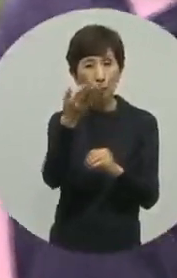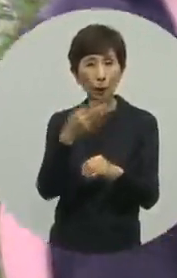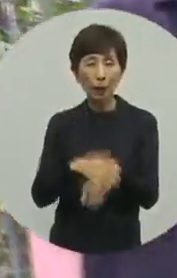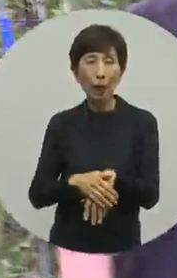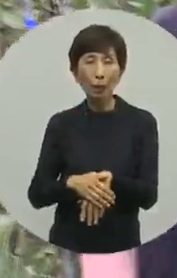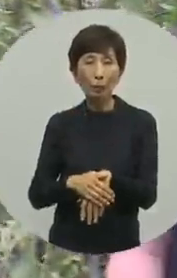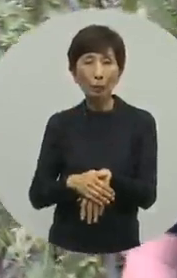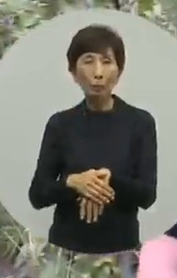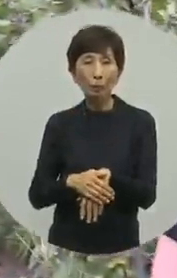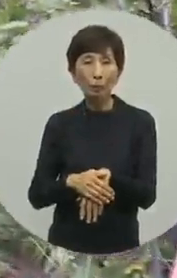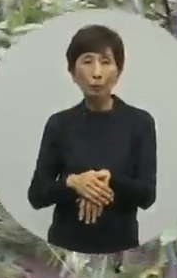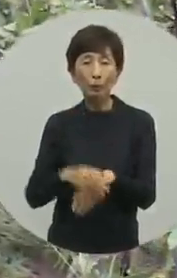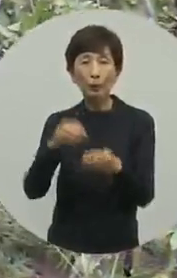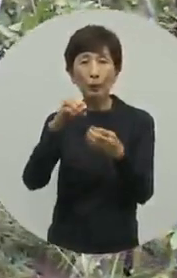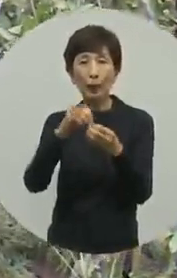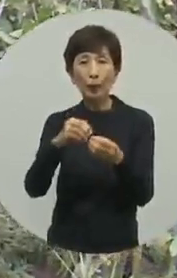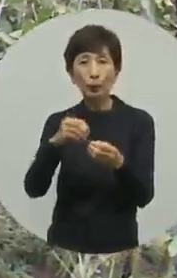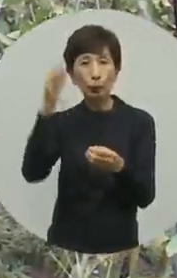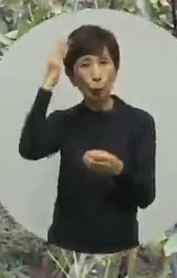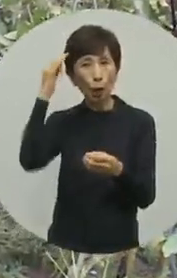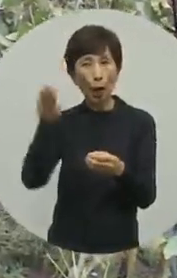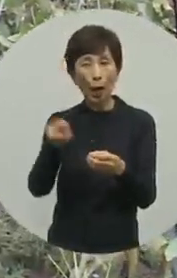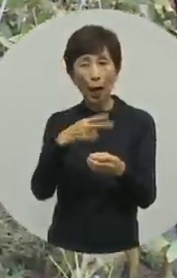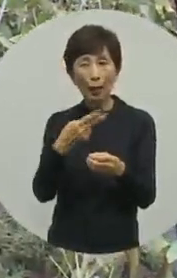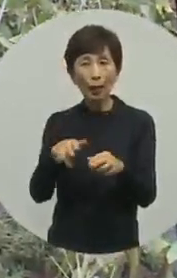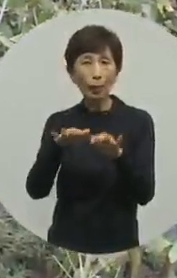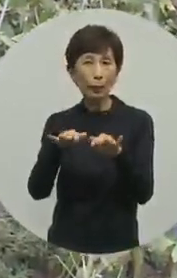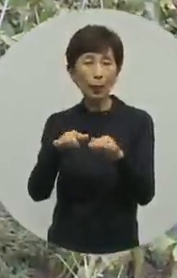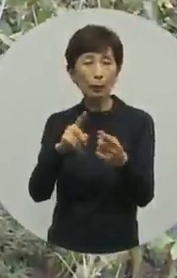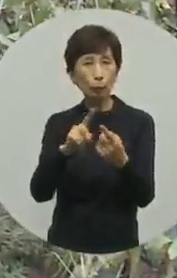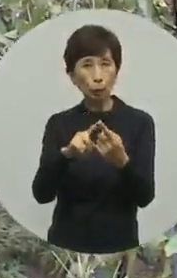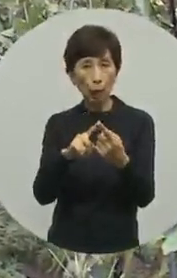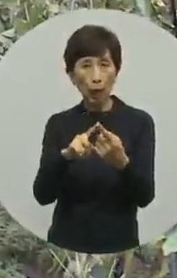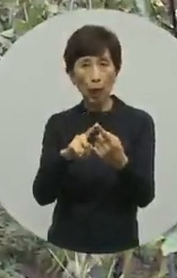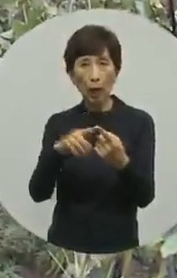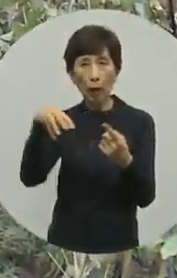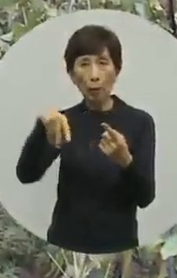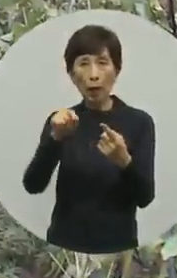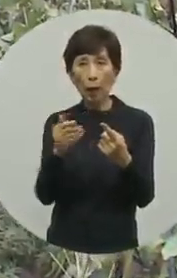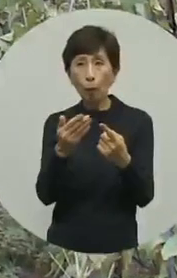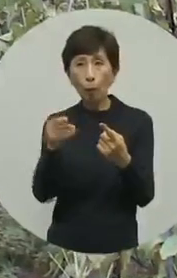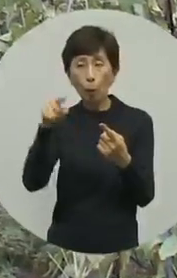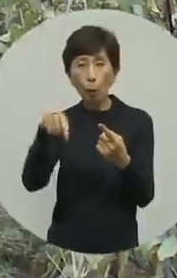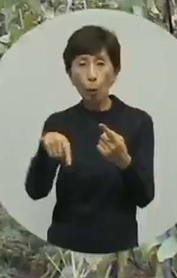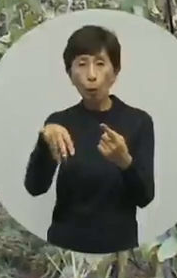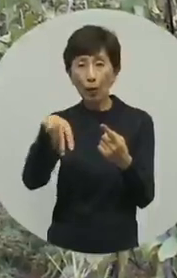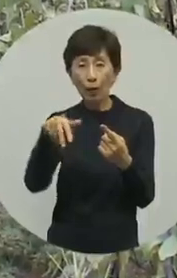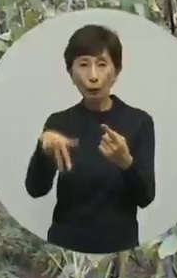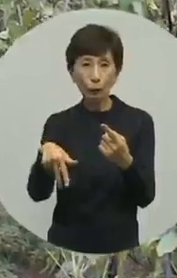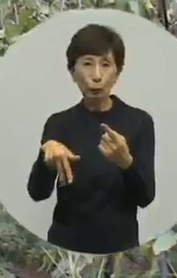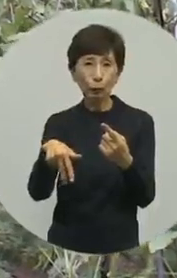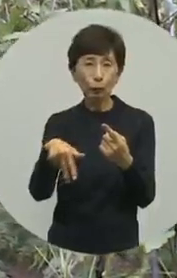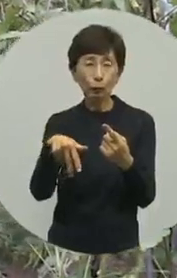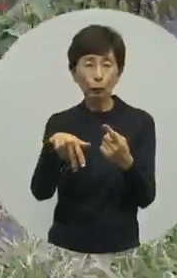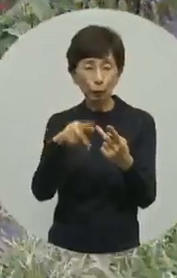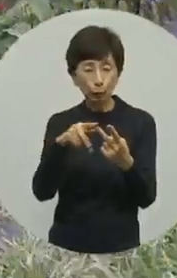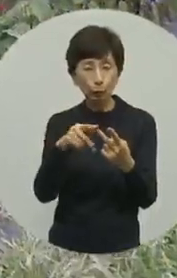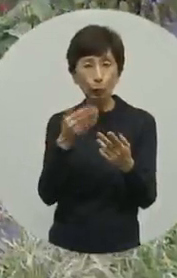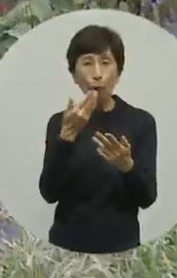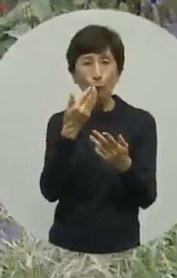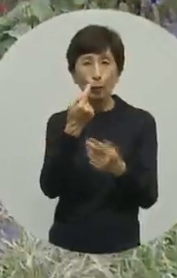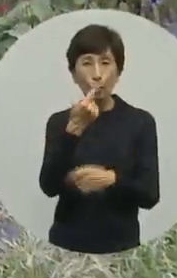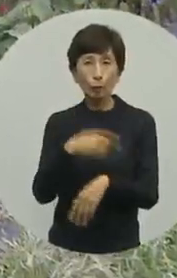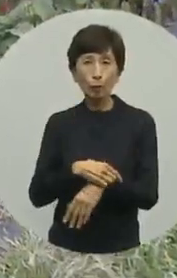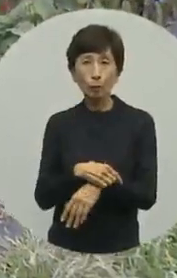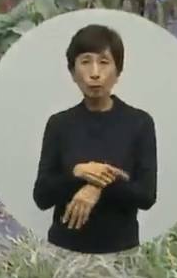のはナスの揚げ浸しとか、あと麻婆ナスなんかをよく食べてますね。 どんなナス